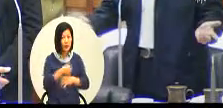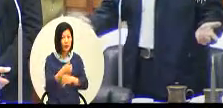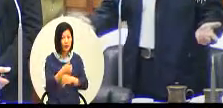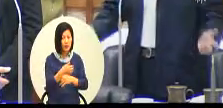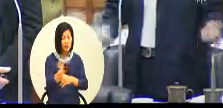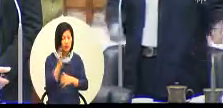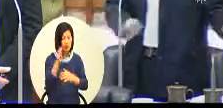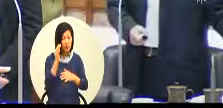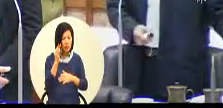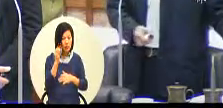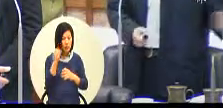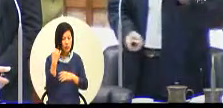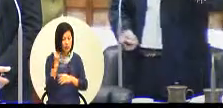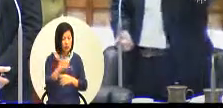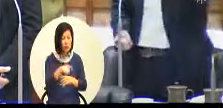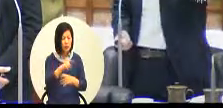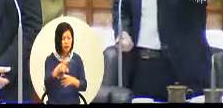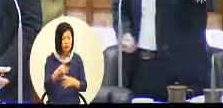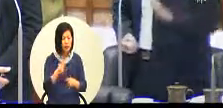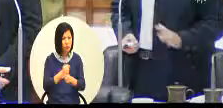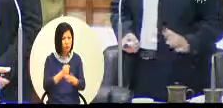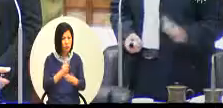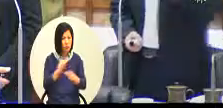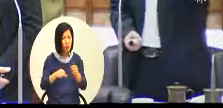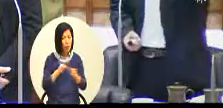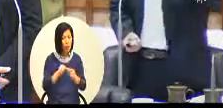做，这才是实质的。